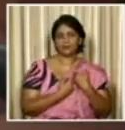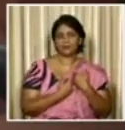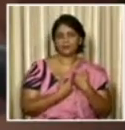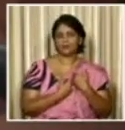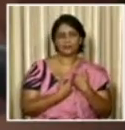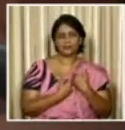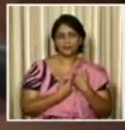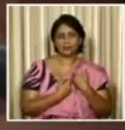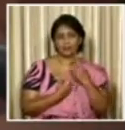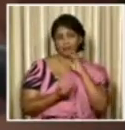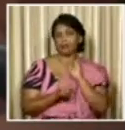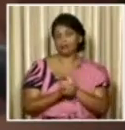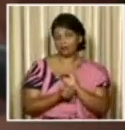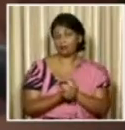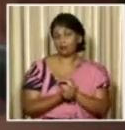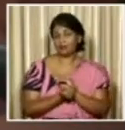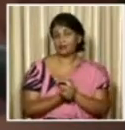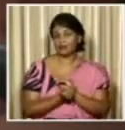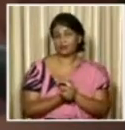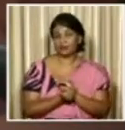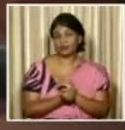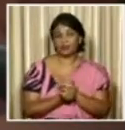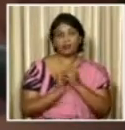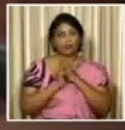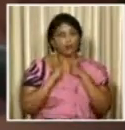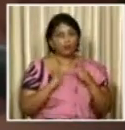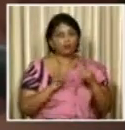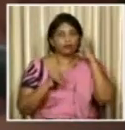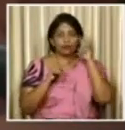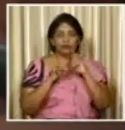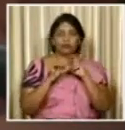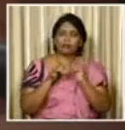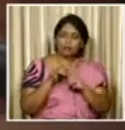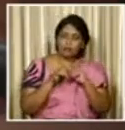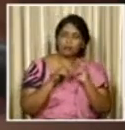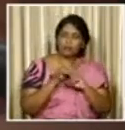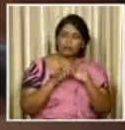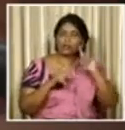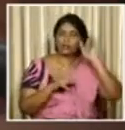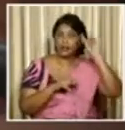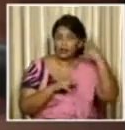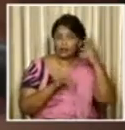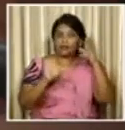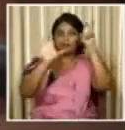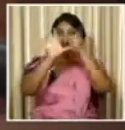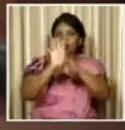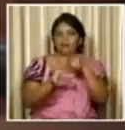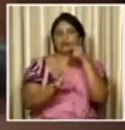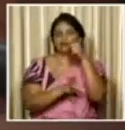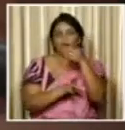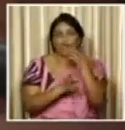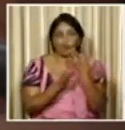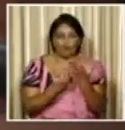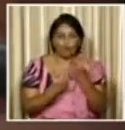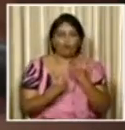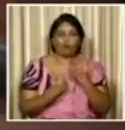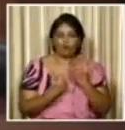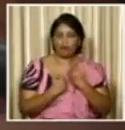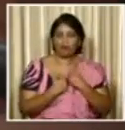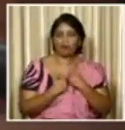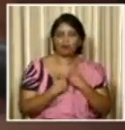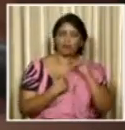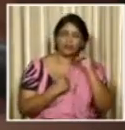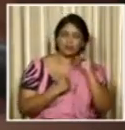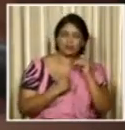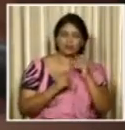Ini sana api prevesangun itu magen. Api goda, ketua kita mana prestasi bunat? Heita, ketua kami mulusunu daran nona kini kemata tamai. Api api